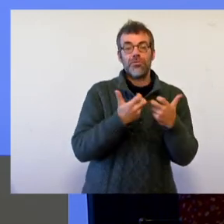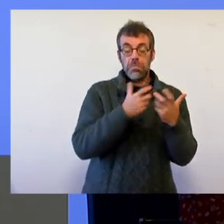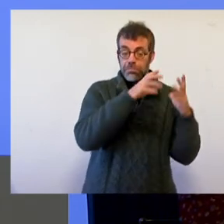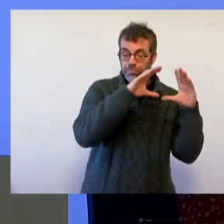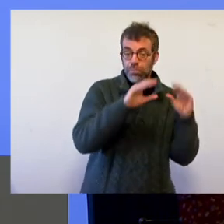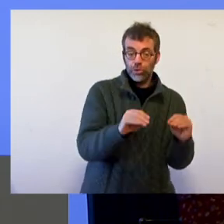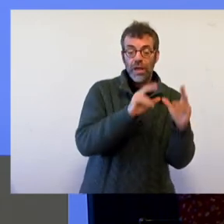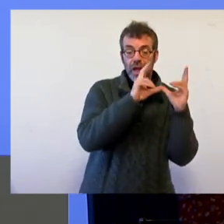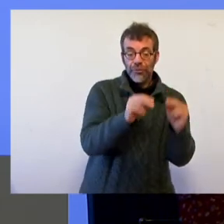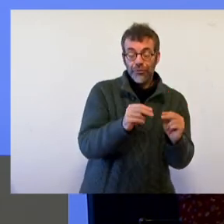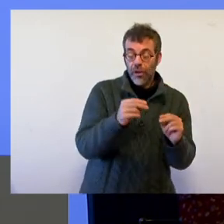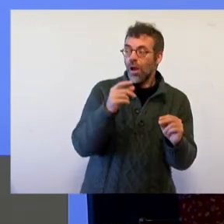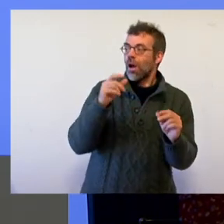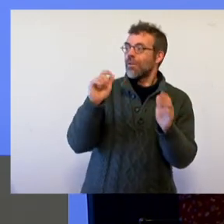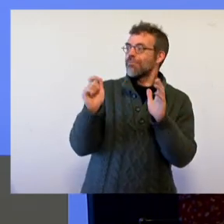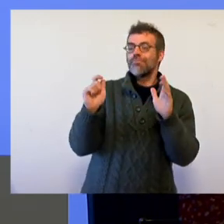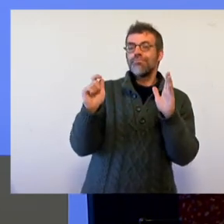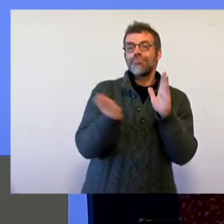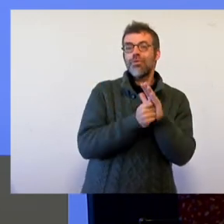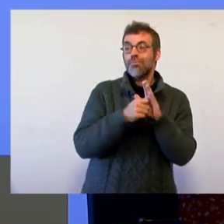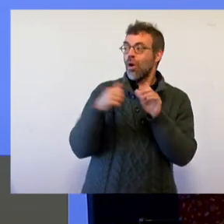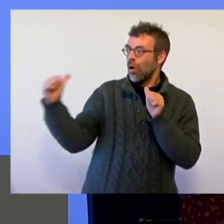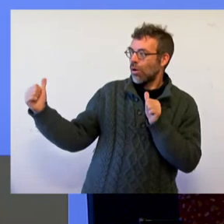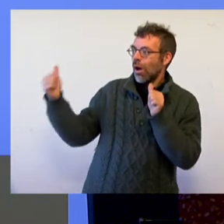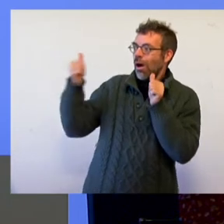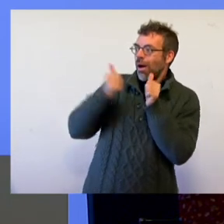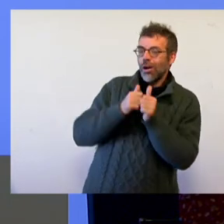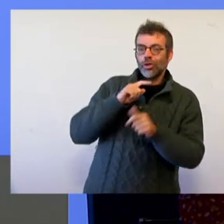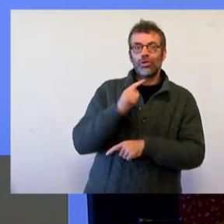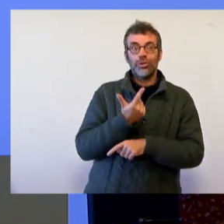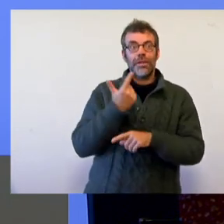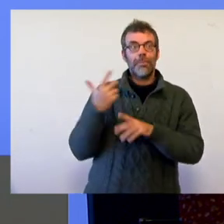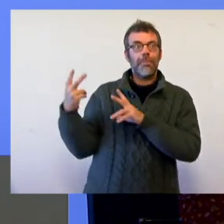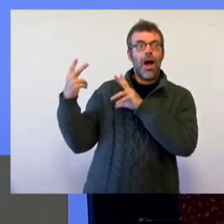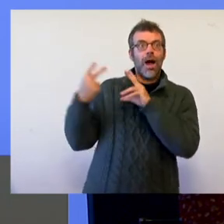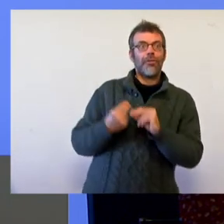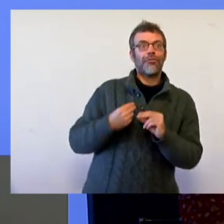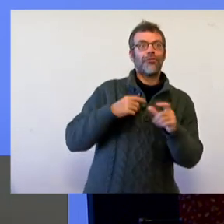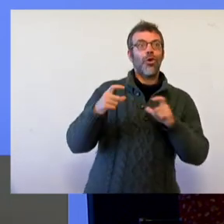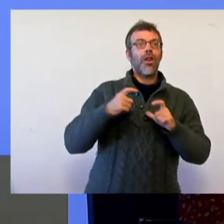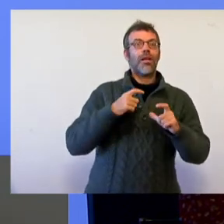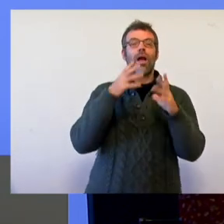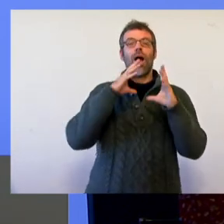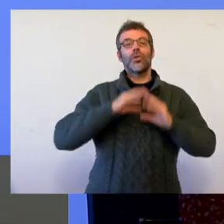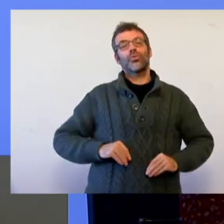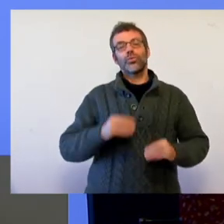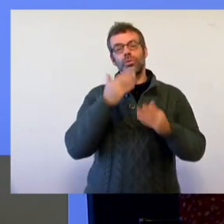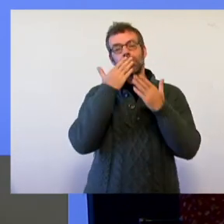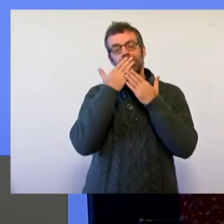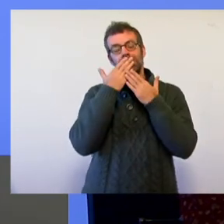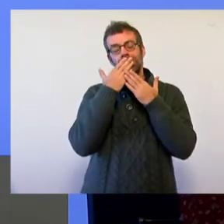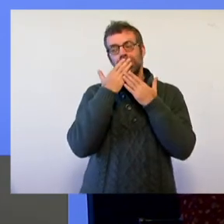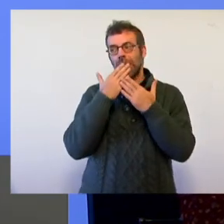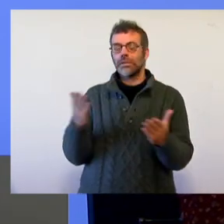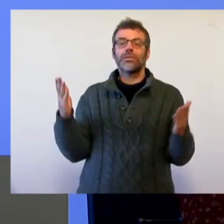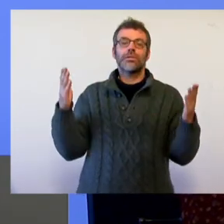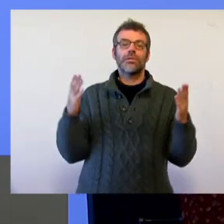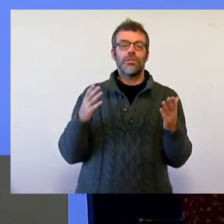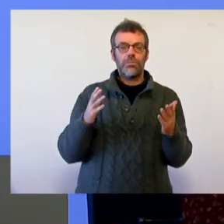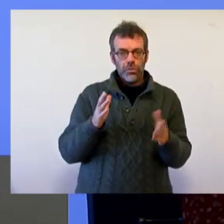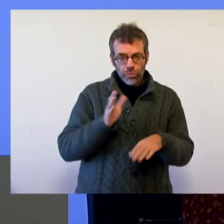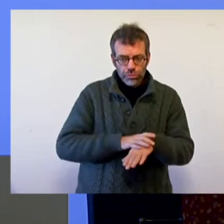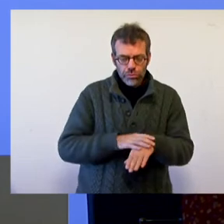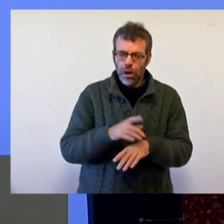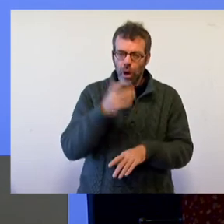quand le renfort arrive, ils sont soulagés, ils exercent leur mission. Elles ne sont pas simples. Ça n'est pas simple ce que